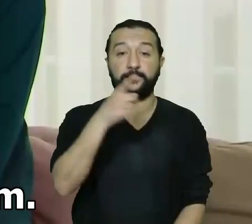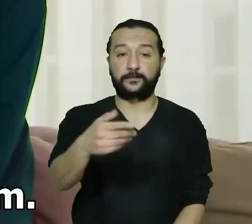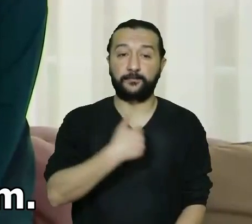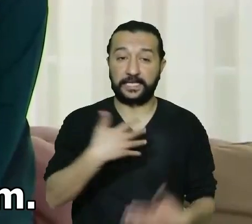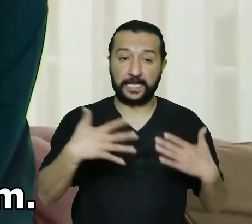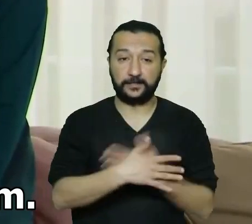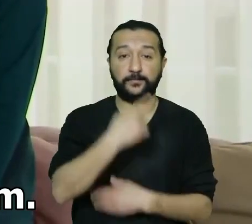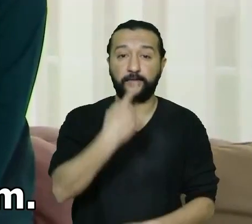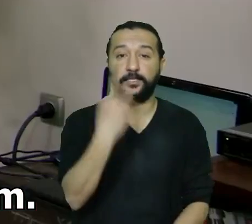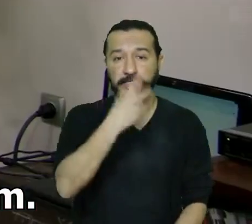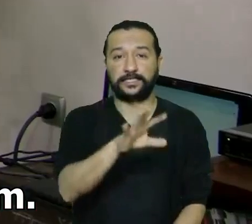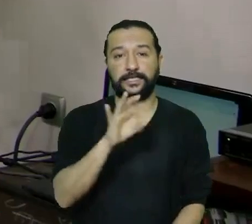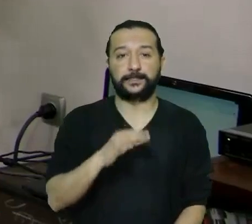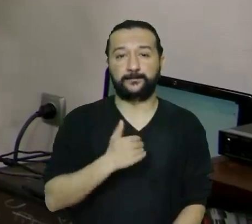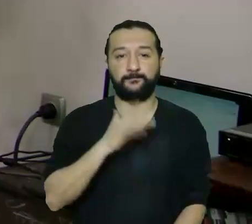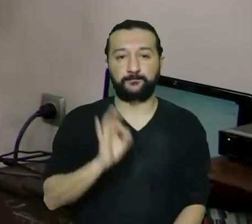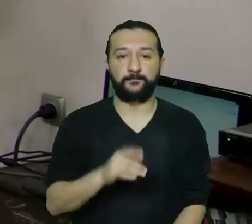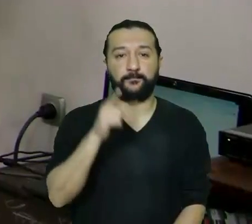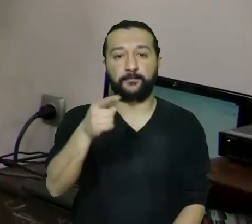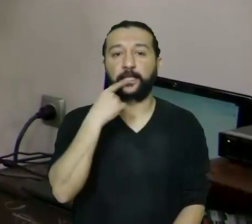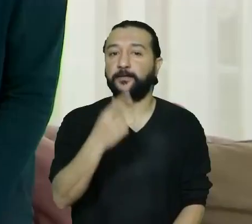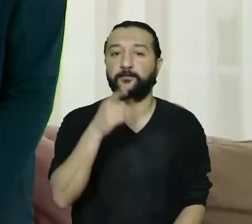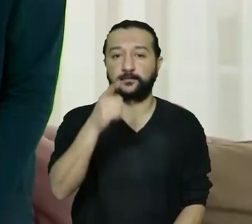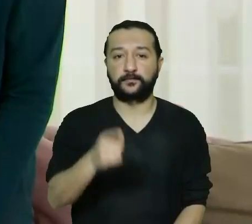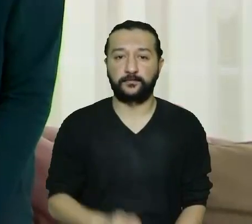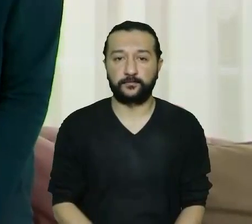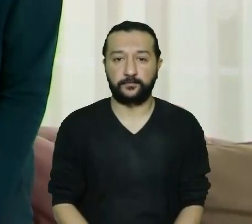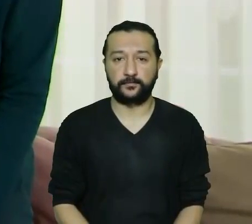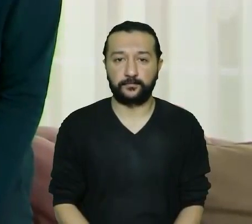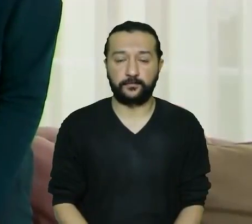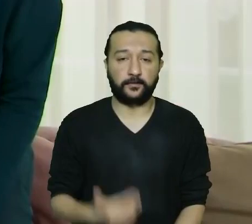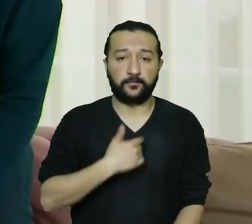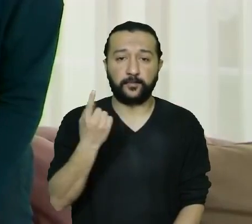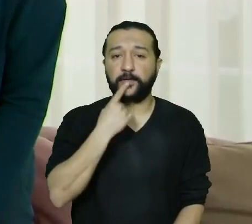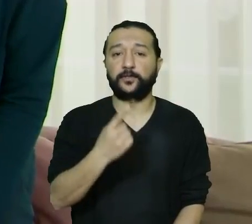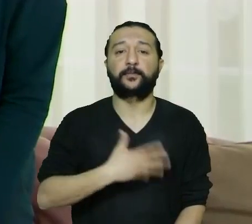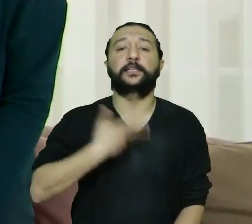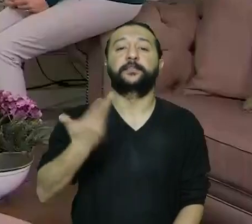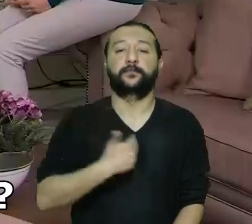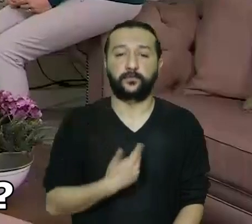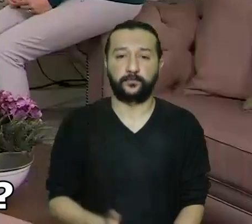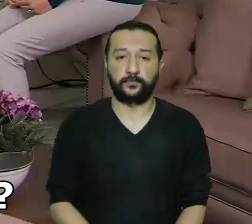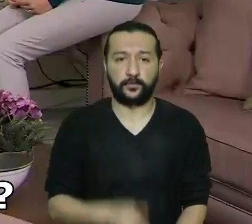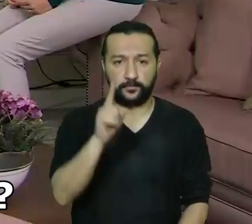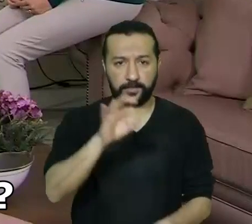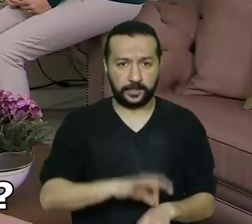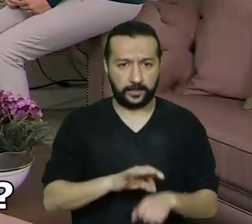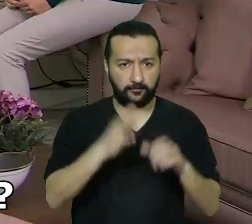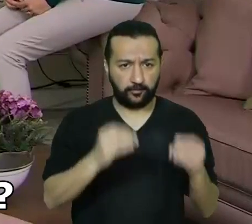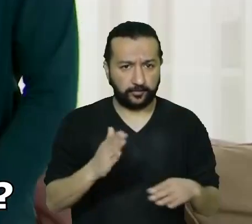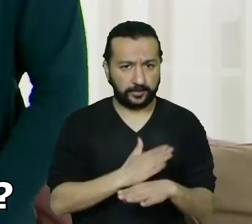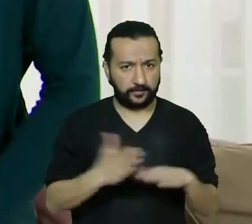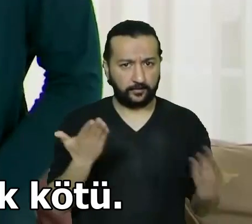ben akşam söyleyeceğim şarkıyı seçtim. Sen ne söyleyeceksin? Ben bir şey söylemek istemiyorum hayatım. Bir dakika, o niyeymiş